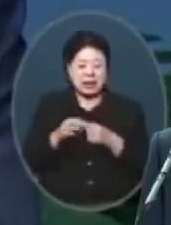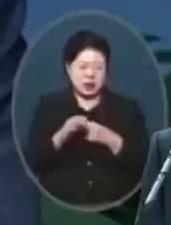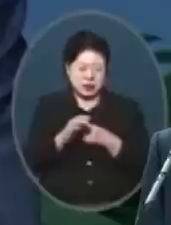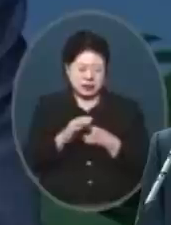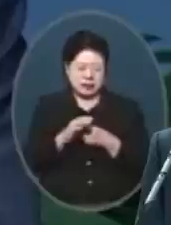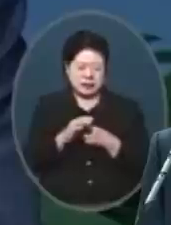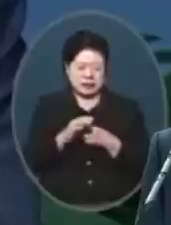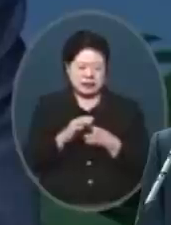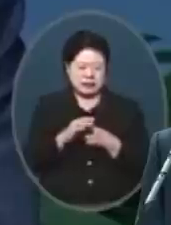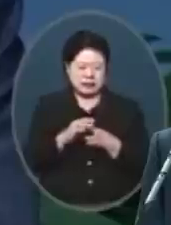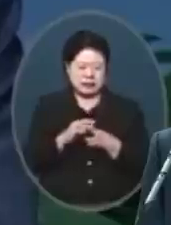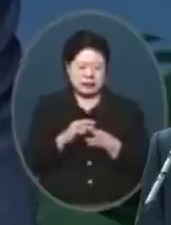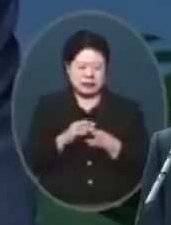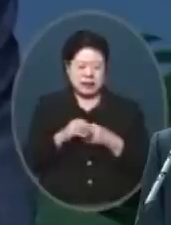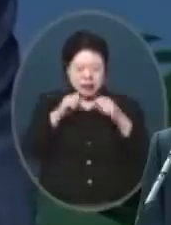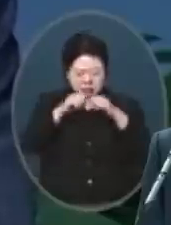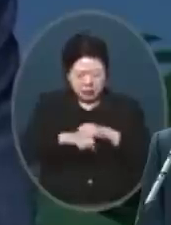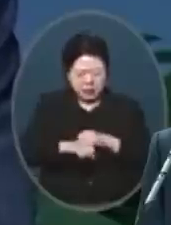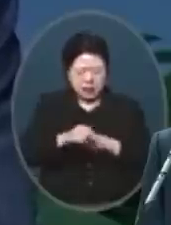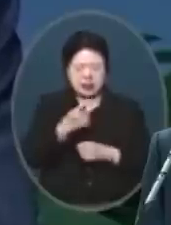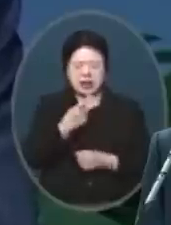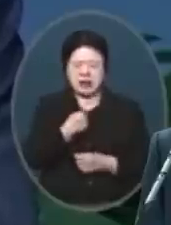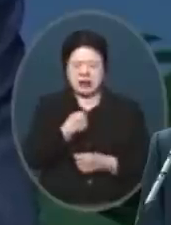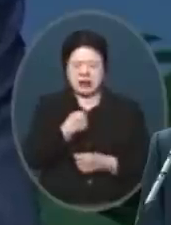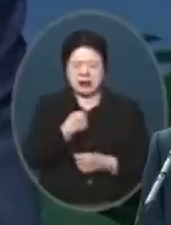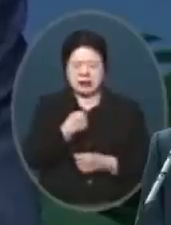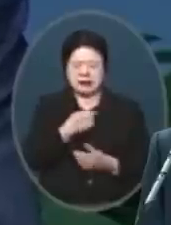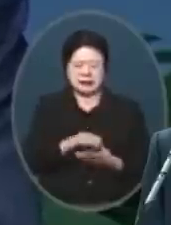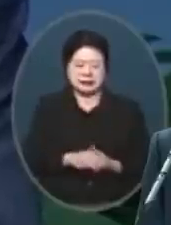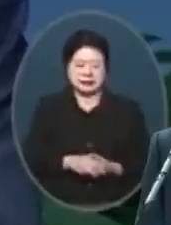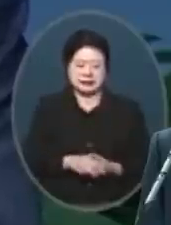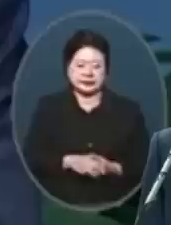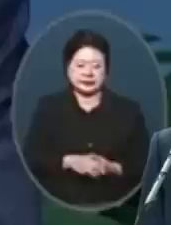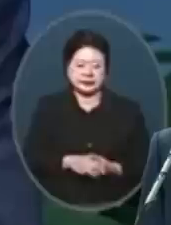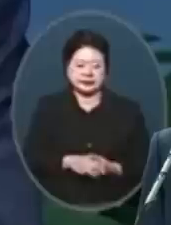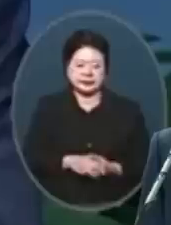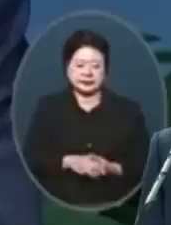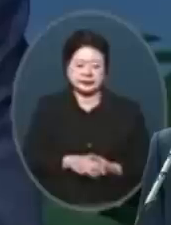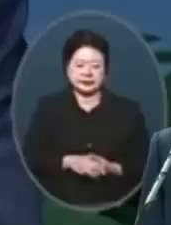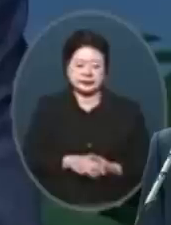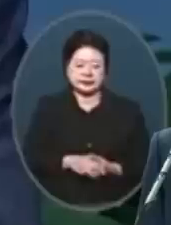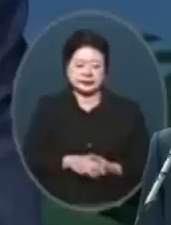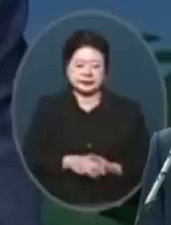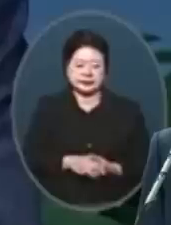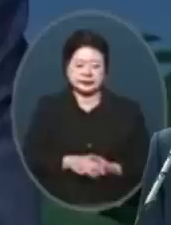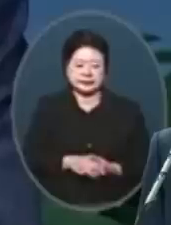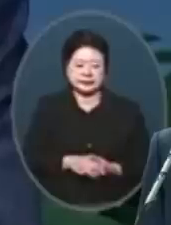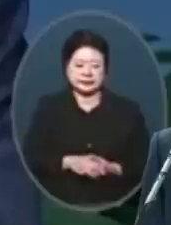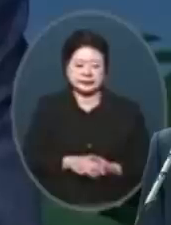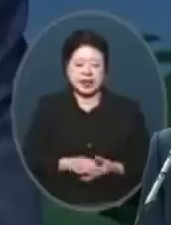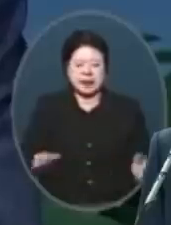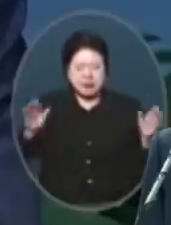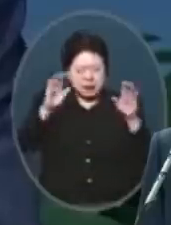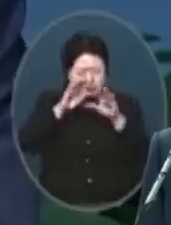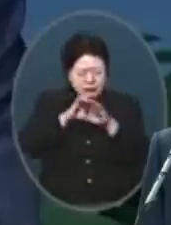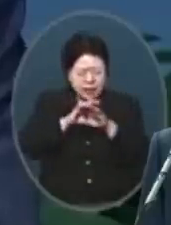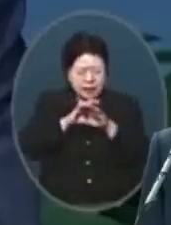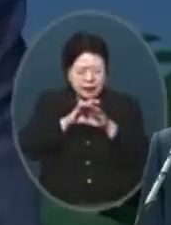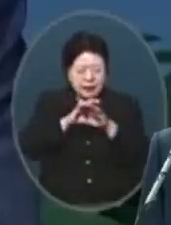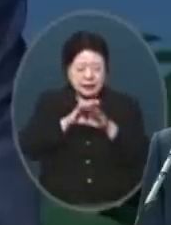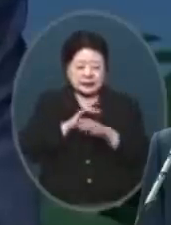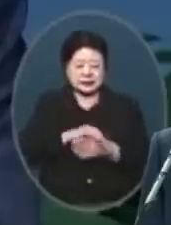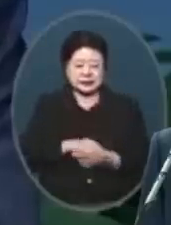파멸당하는 것입니다. 그래서 밤중에